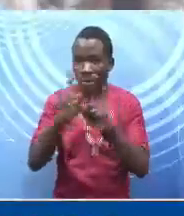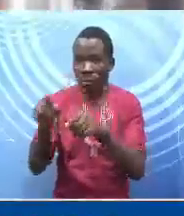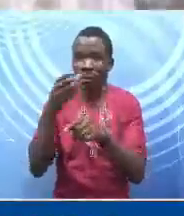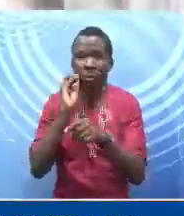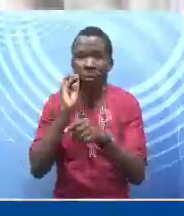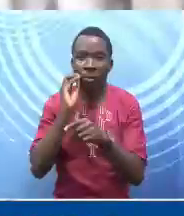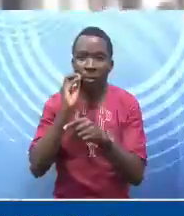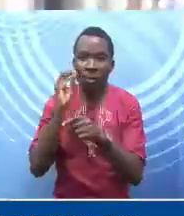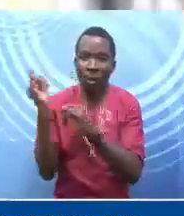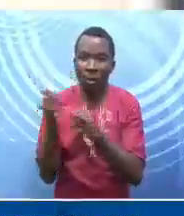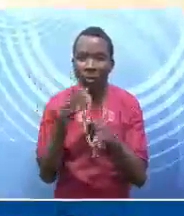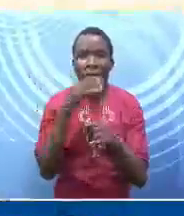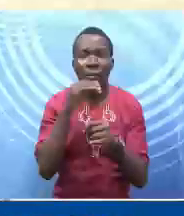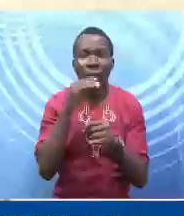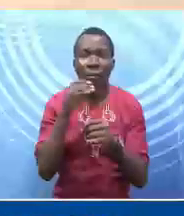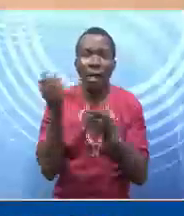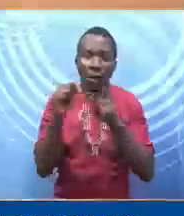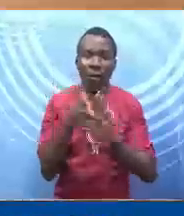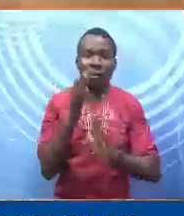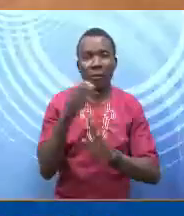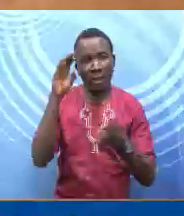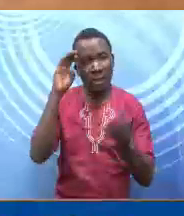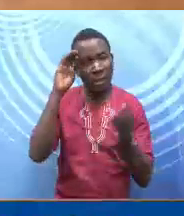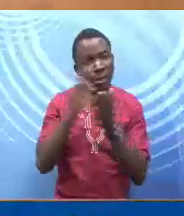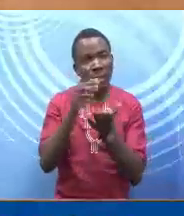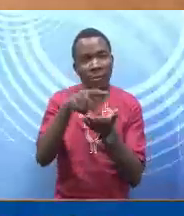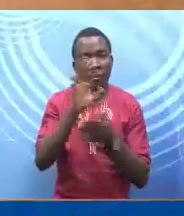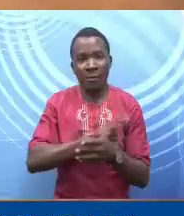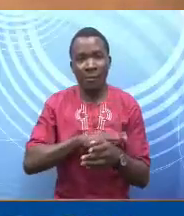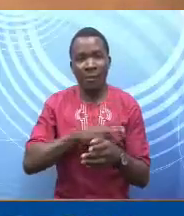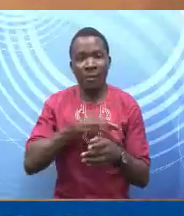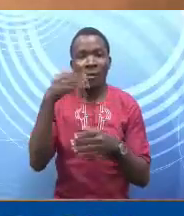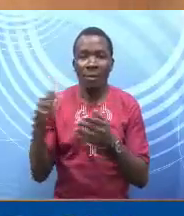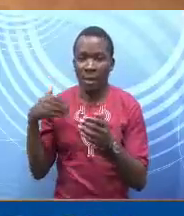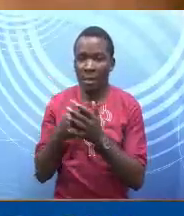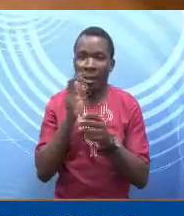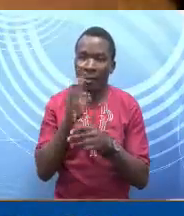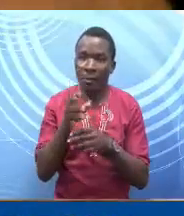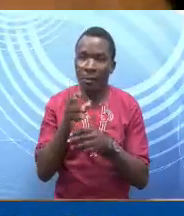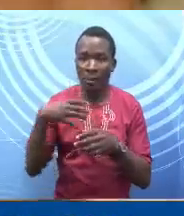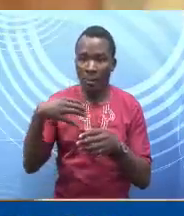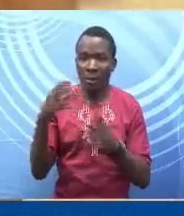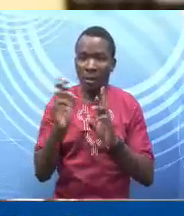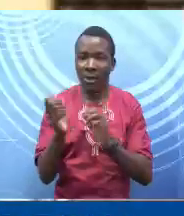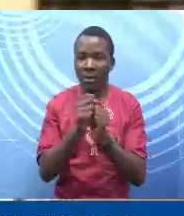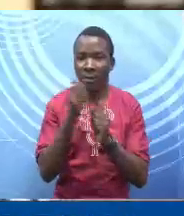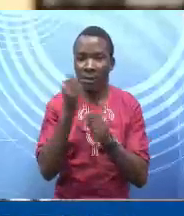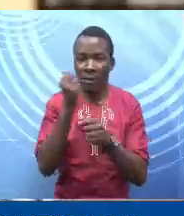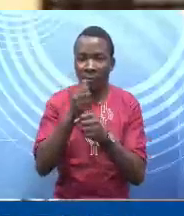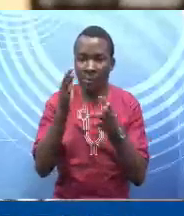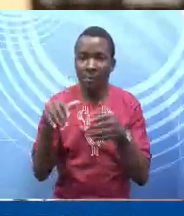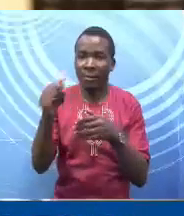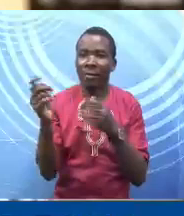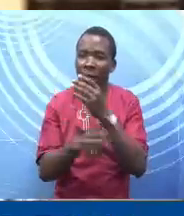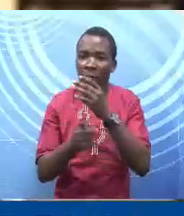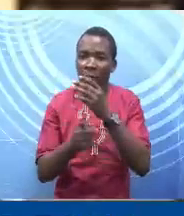mugabo amwitaba yizeye ko agiye kumwishyura. Nyamara we ngo agiye ugasanga uyu Bizuru ndetse n'abakozi be bamwiteguye maze baramukubita bikomeye. Karengane nahuye